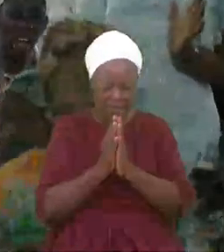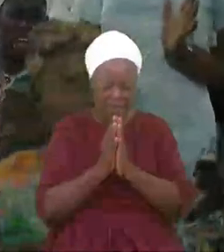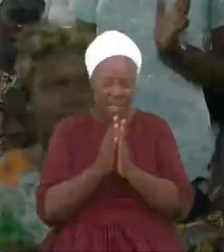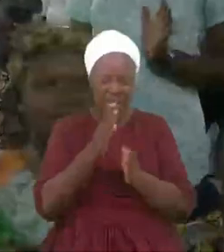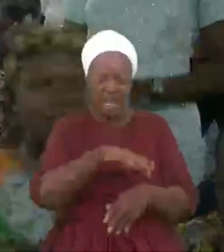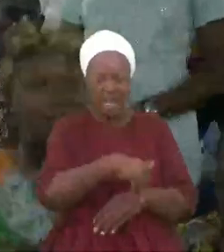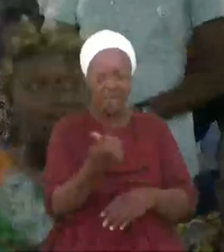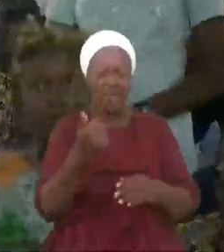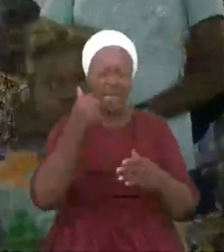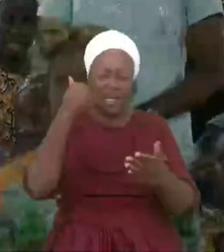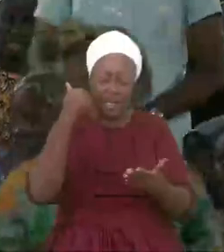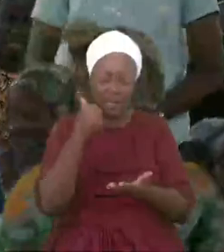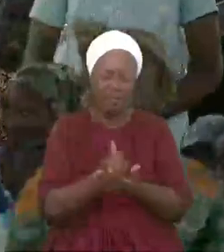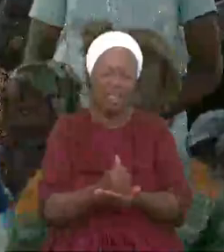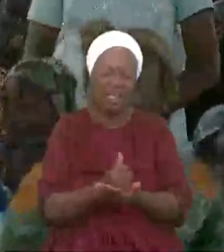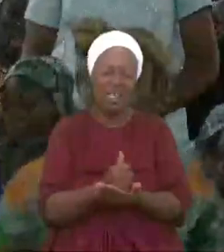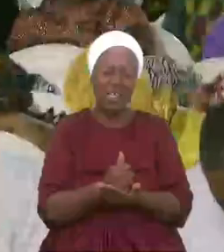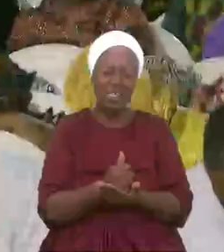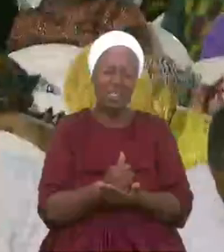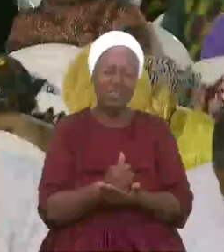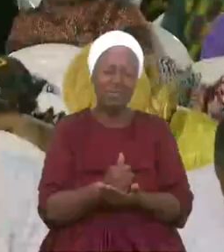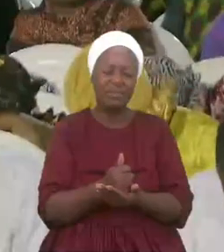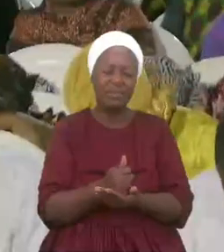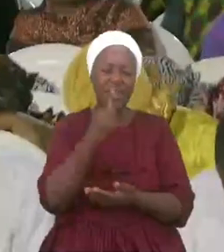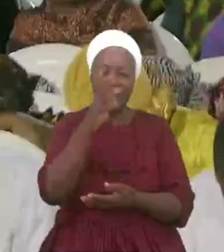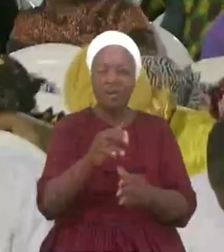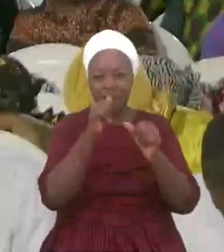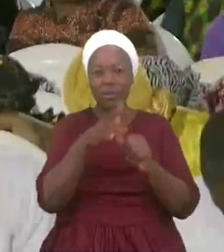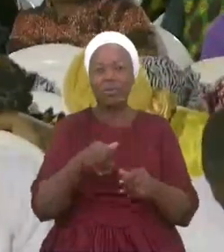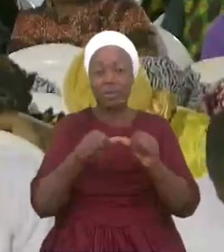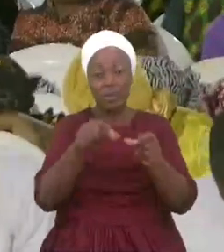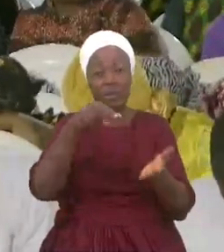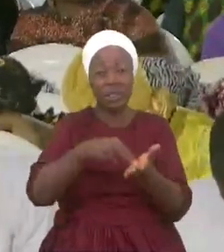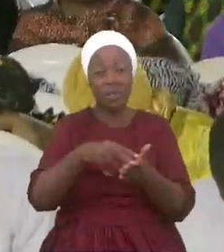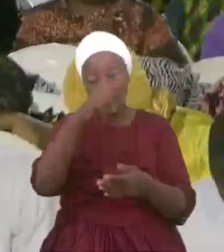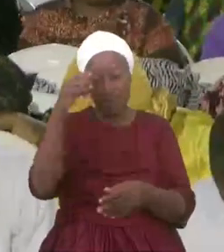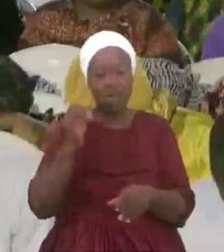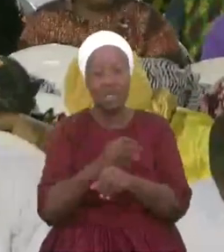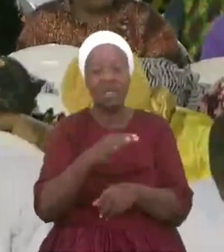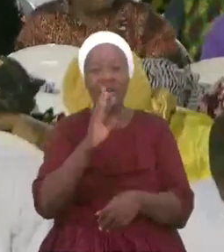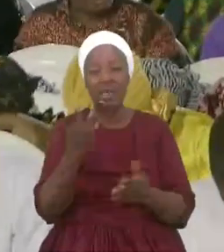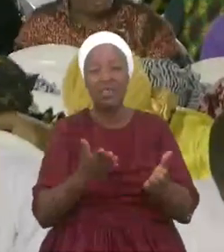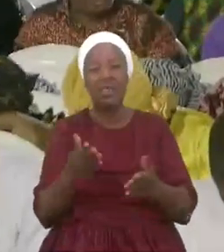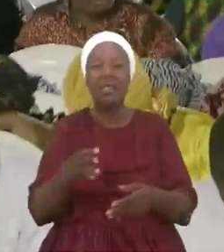nord de Jésus nous prions un autre amen